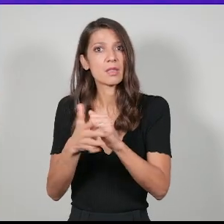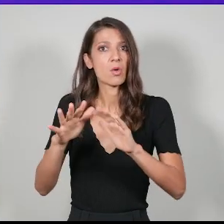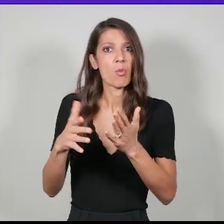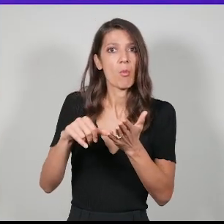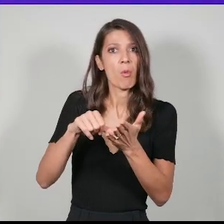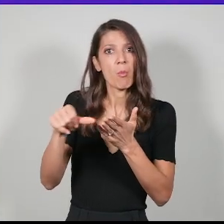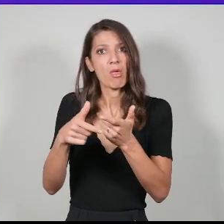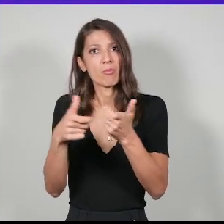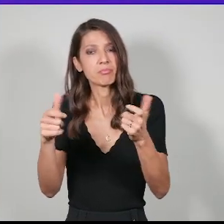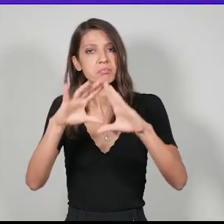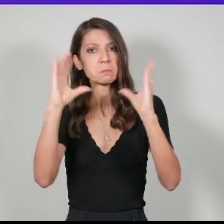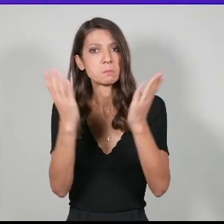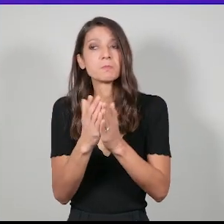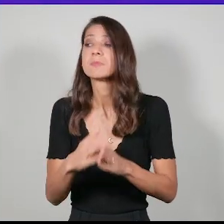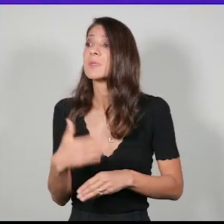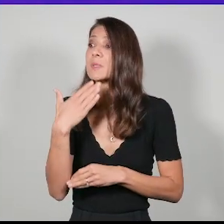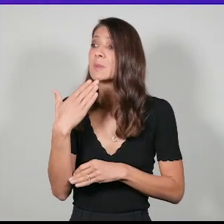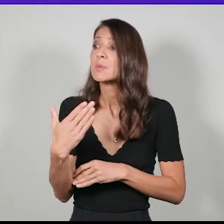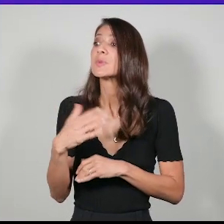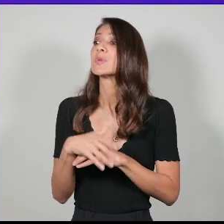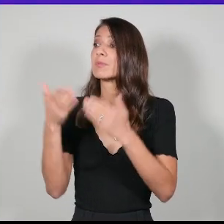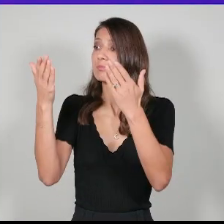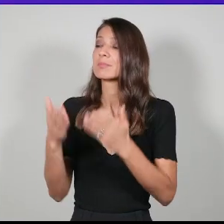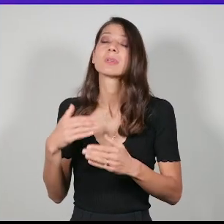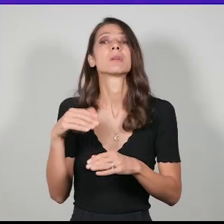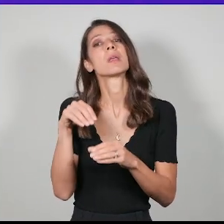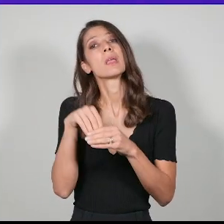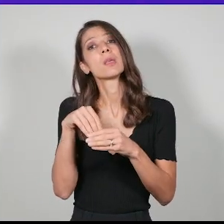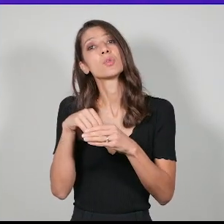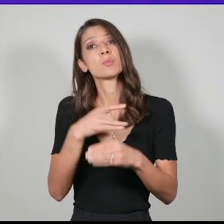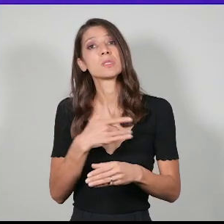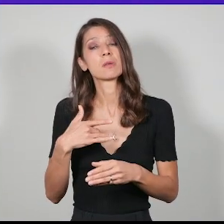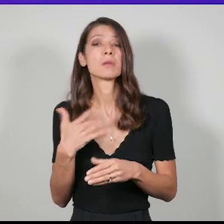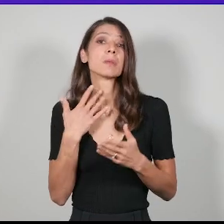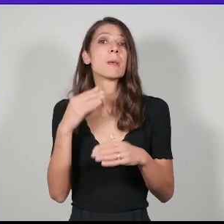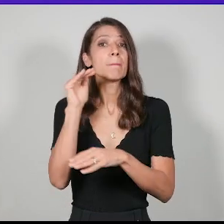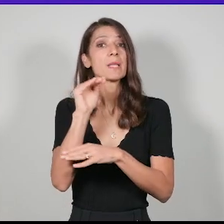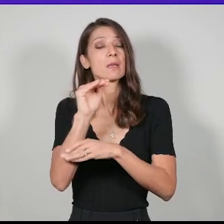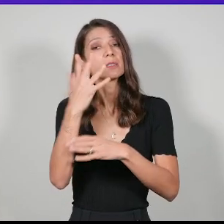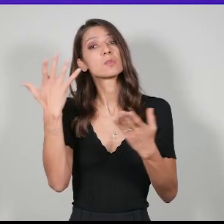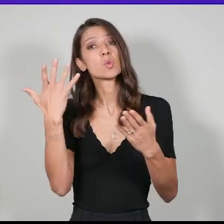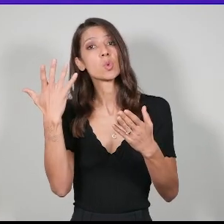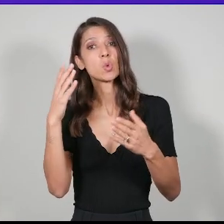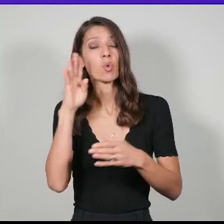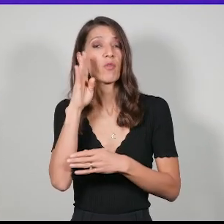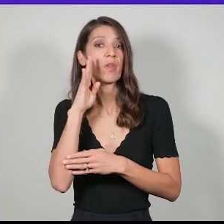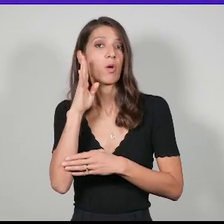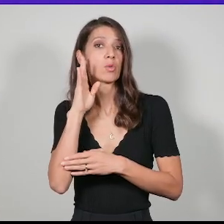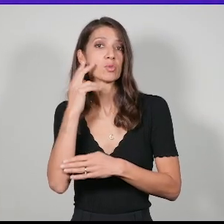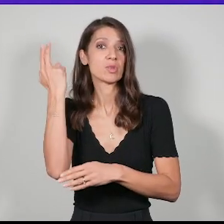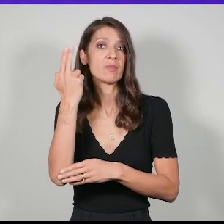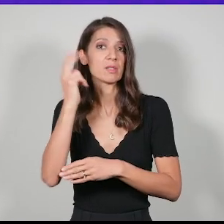parlera. Aurore Pélissier, bonjour. Économiste de la santé, maîtresse de conférences à l'Université de Bourgogne. Vous avez conduit un travail éclairant